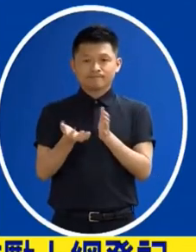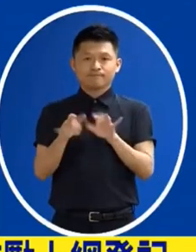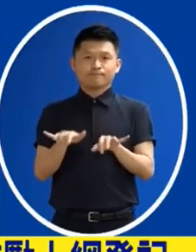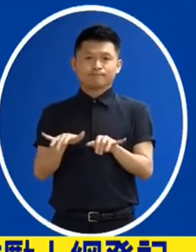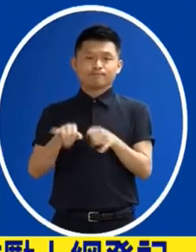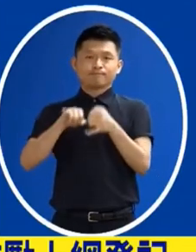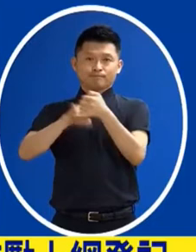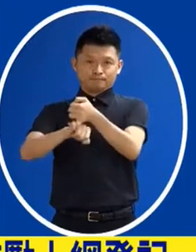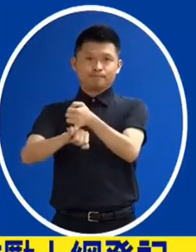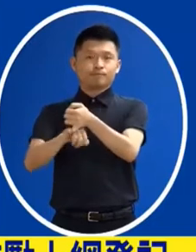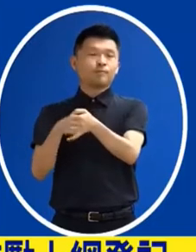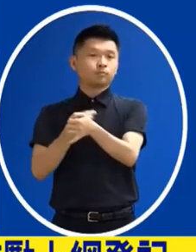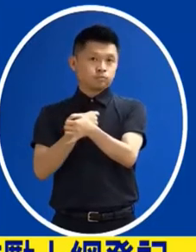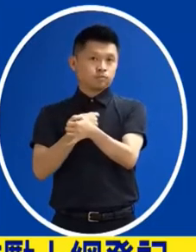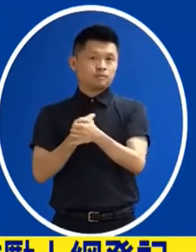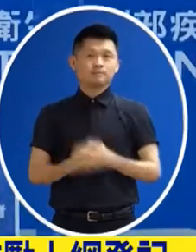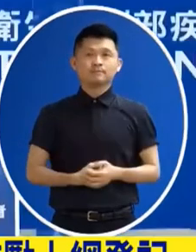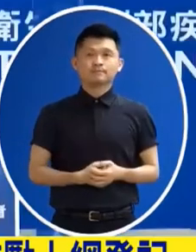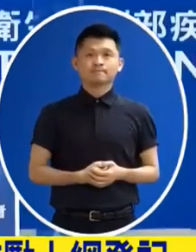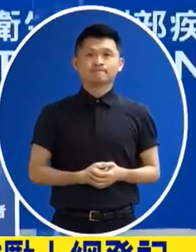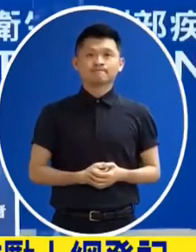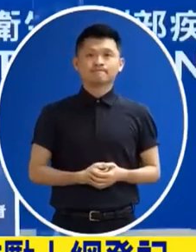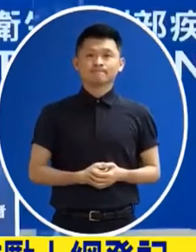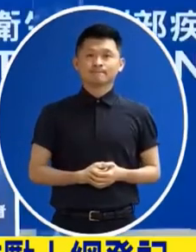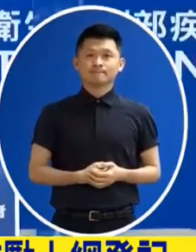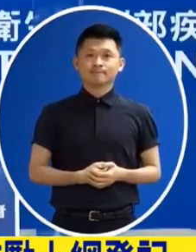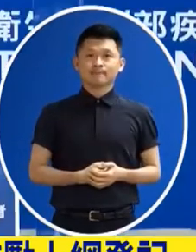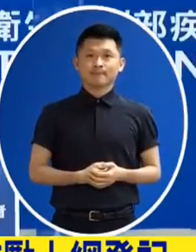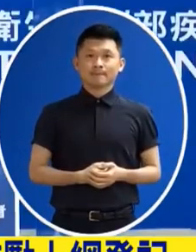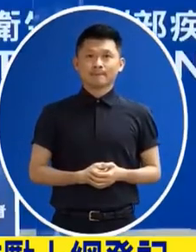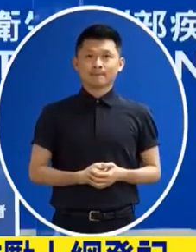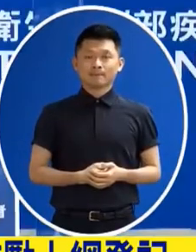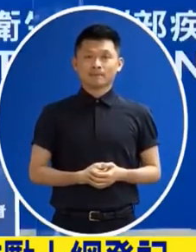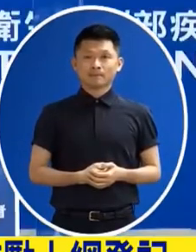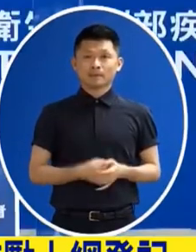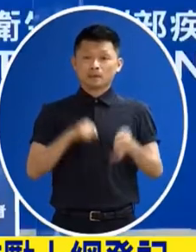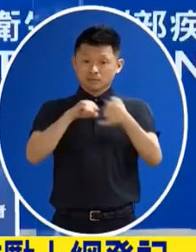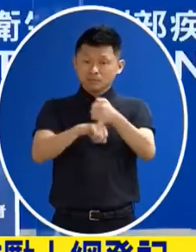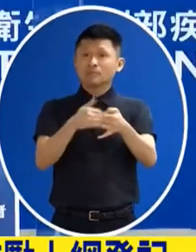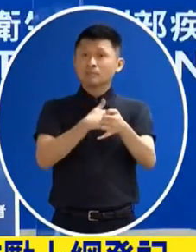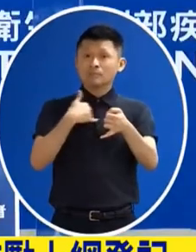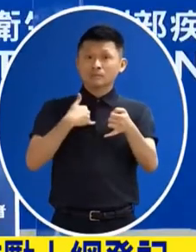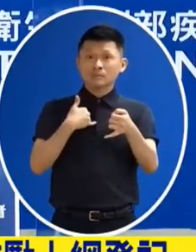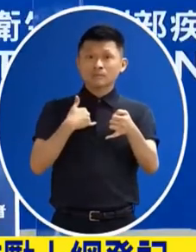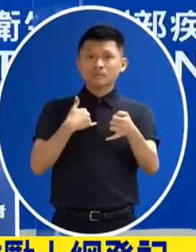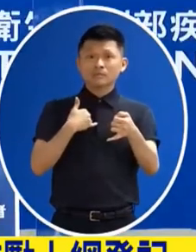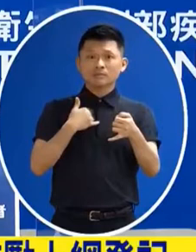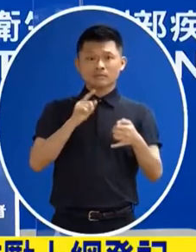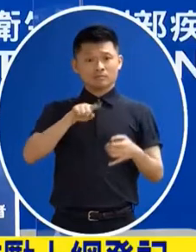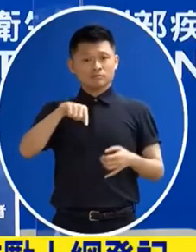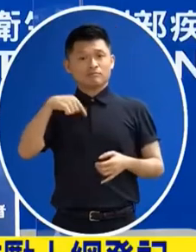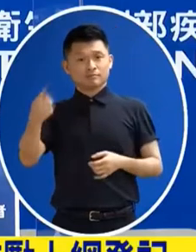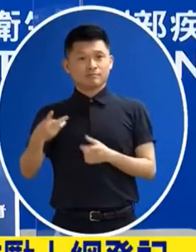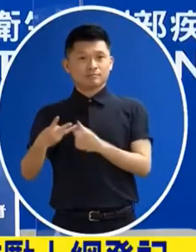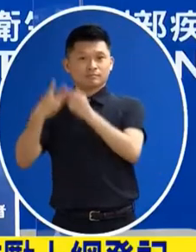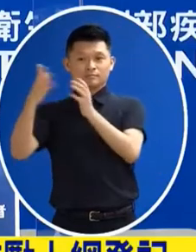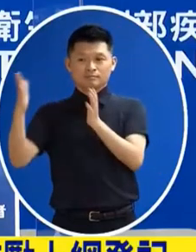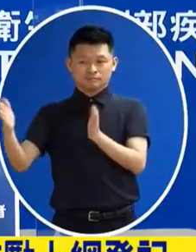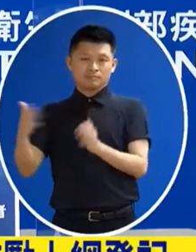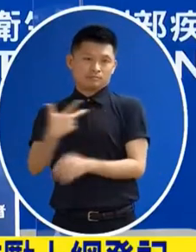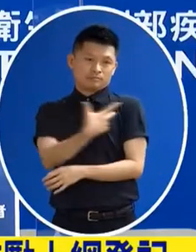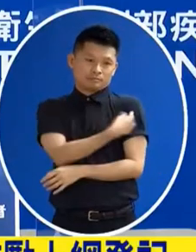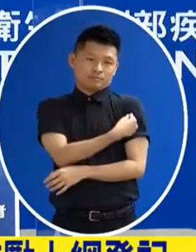登记。好，我们大概这一波的，但是都可以再登记，只是会放在下一轮的一个施打的一个对